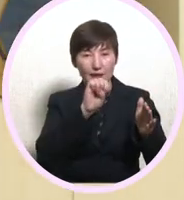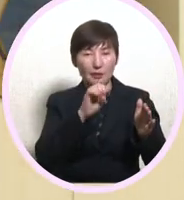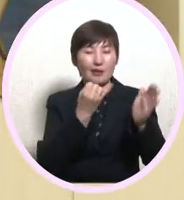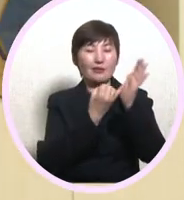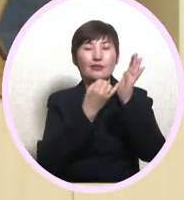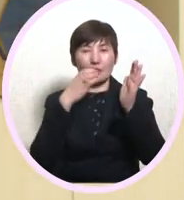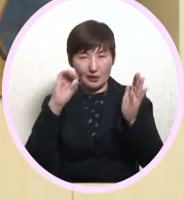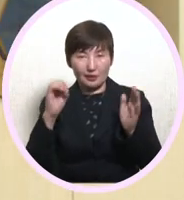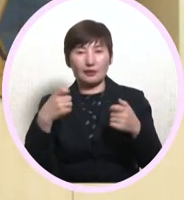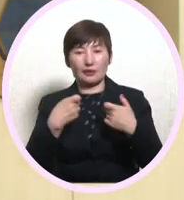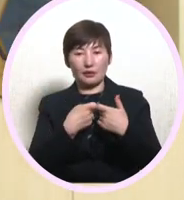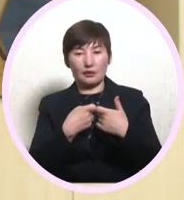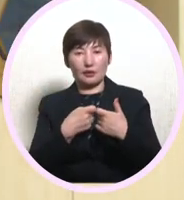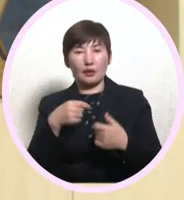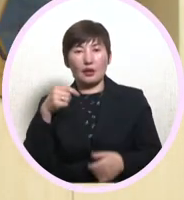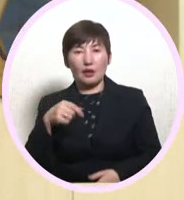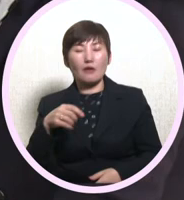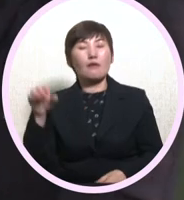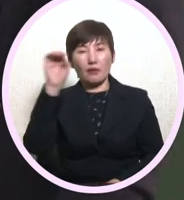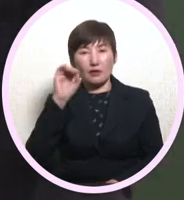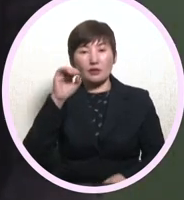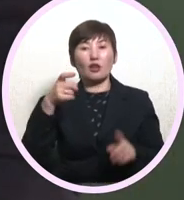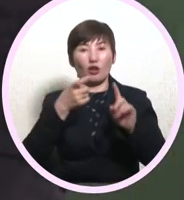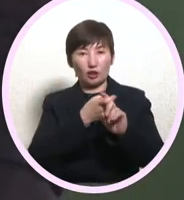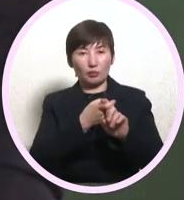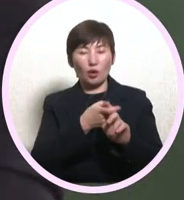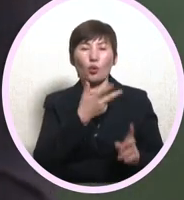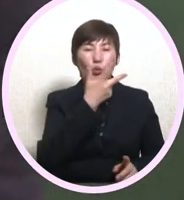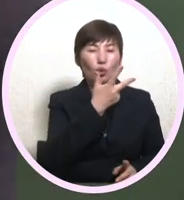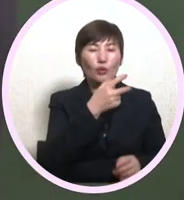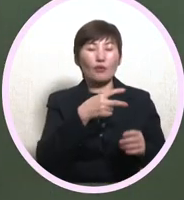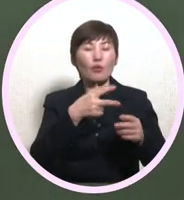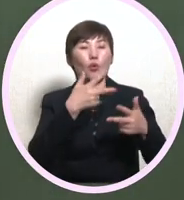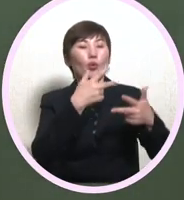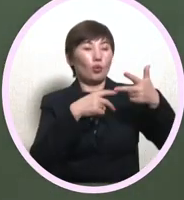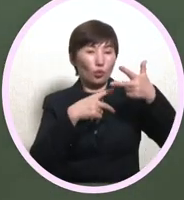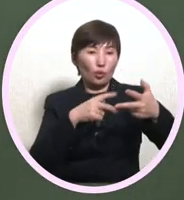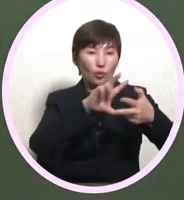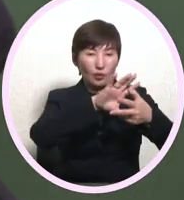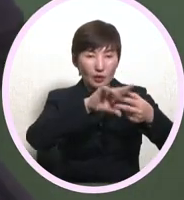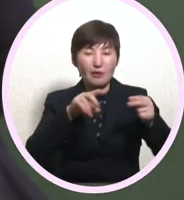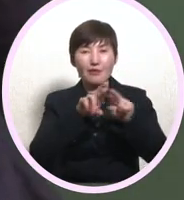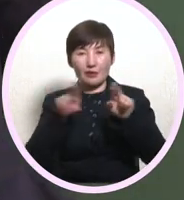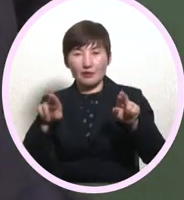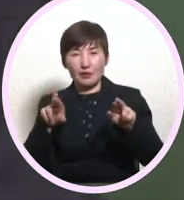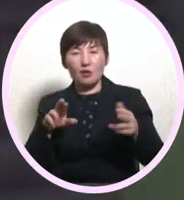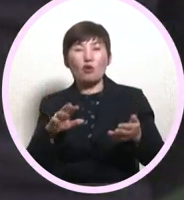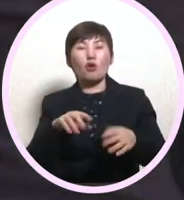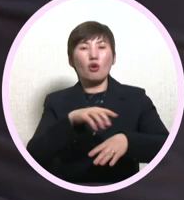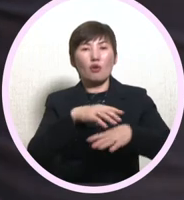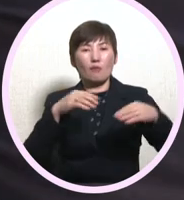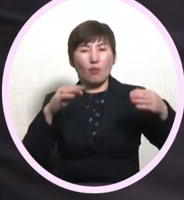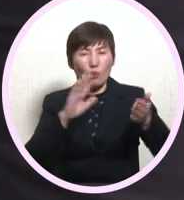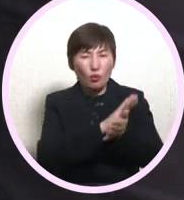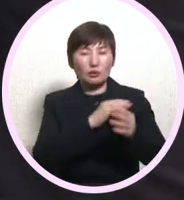энэ хүн манай дээр үхэр хурд хугацааны граф дээр энэ 3 хөдөлгөөн явагдаж байгаа. За хэдүүлээд тэгвэл энд хэсгүүд нь авъя. Энийг агаас